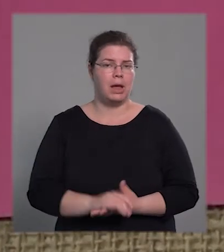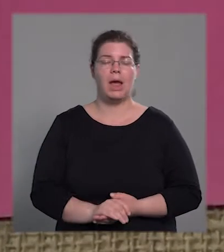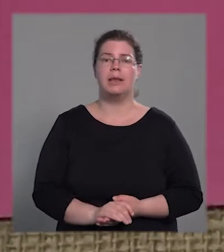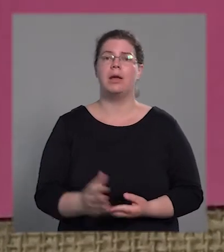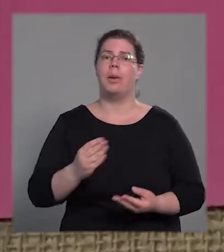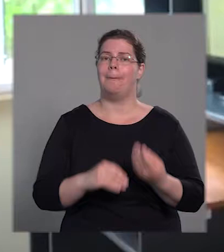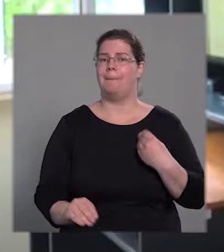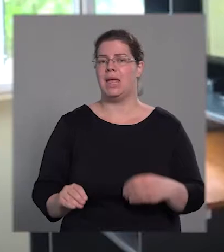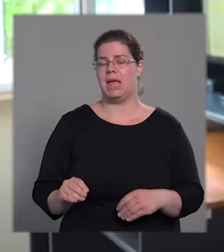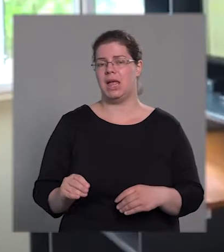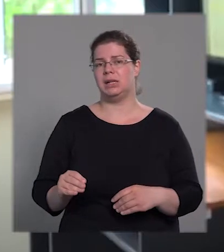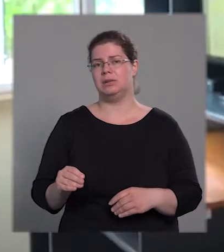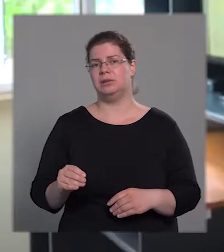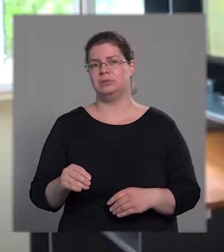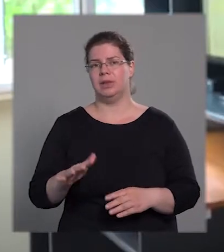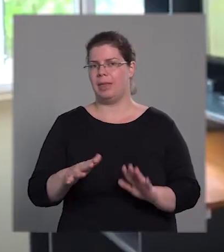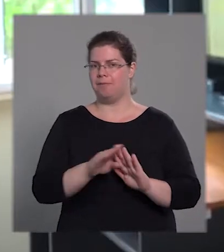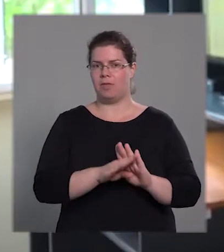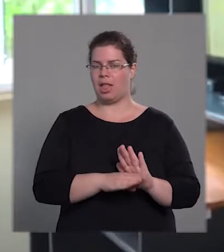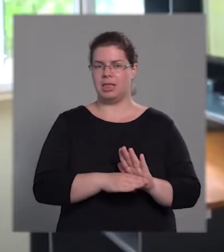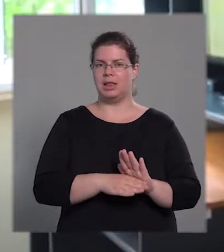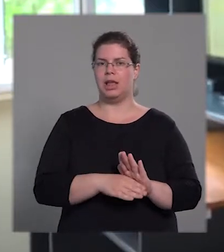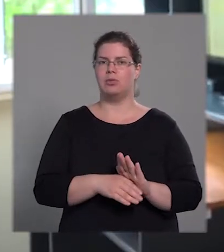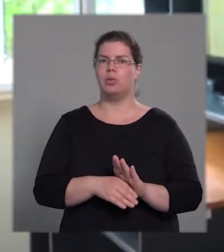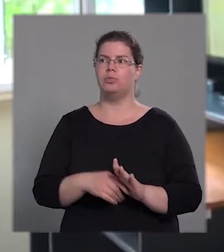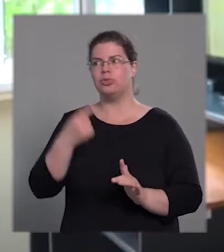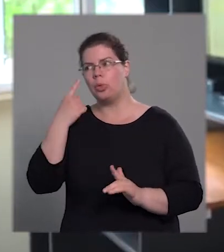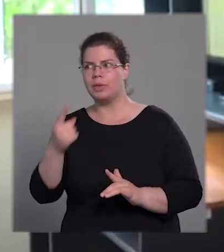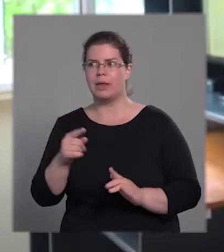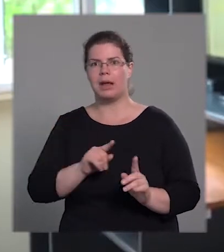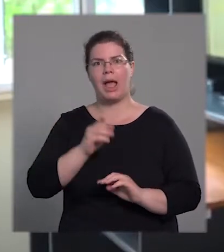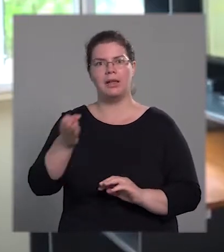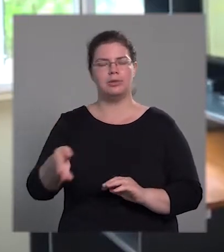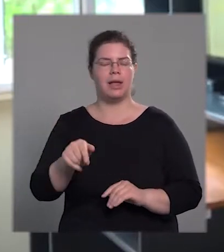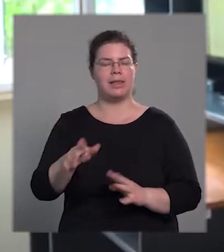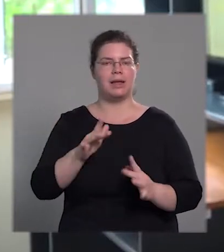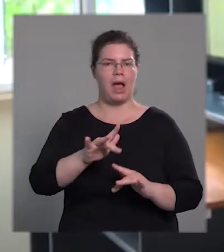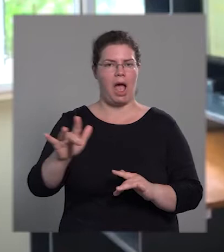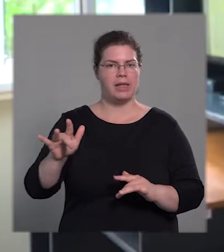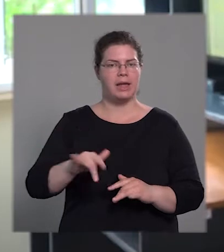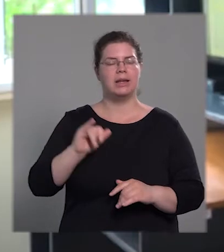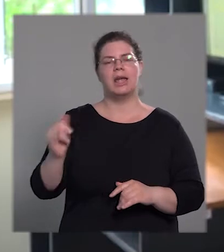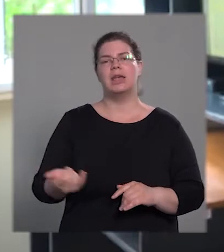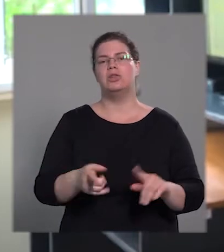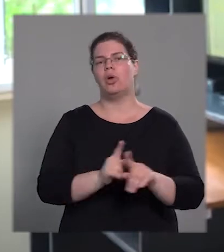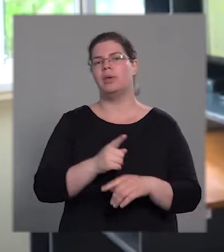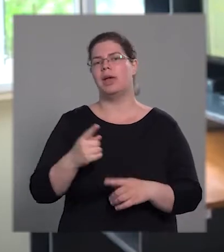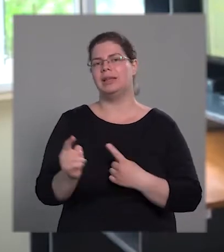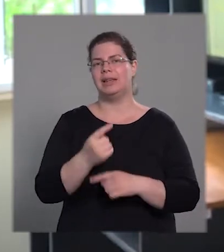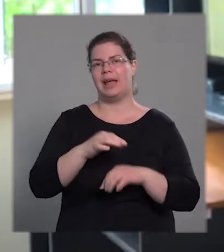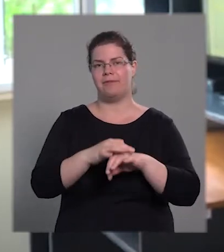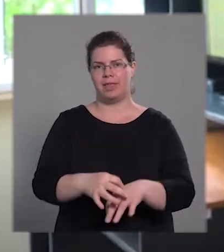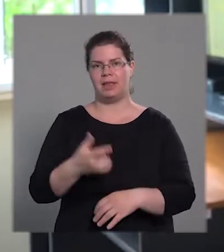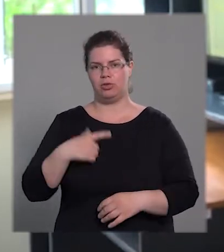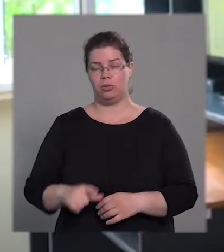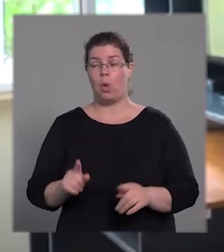Azért, mert nem feltétlenül tudnának eljutni ezekre a helyekre, illetve olyan idegenvezetésünk volt,